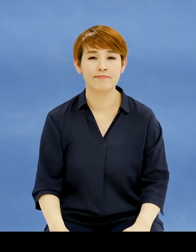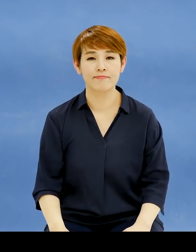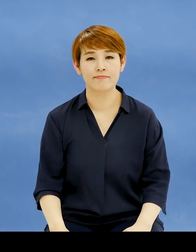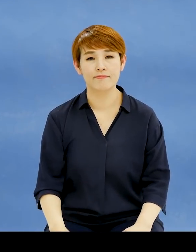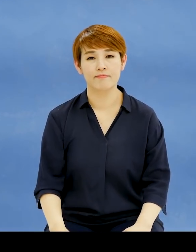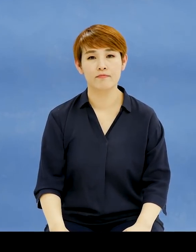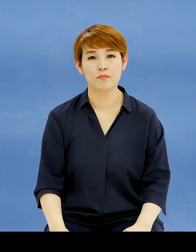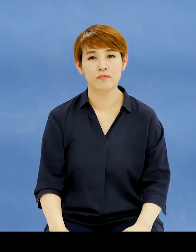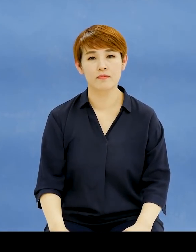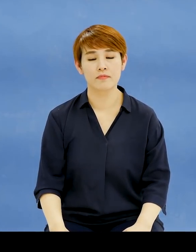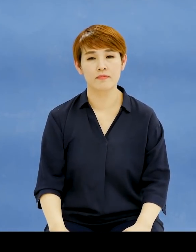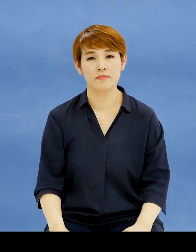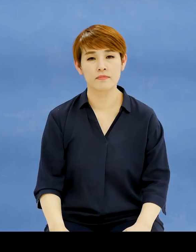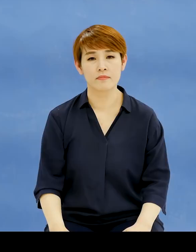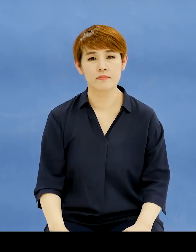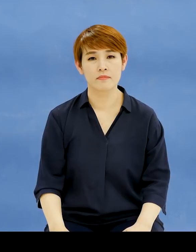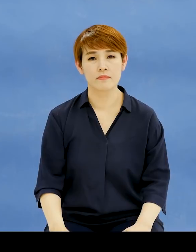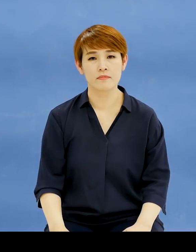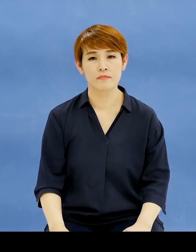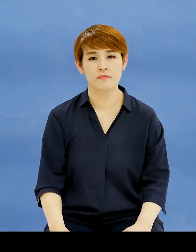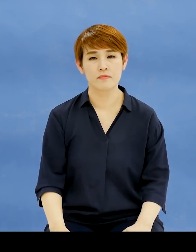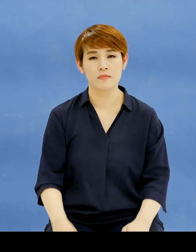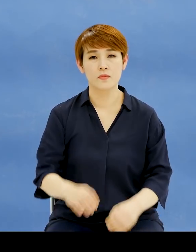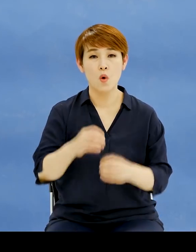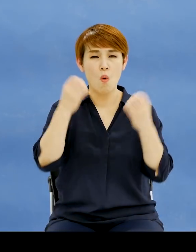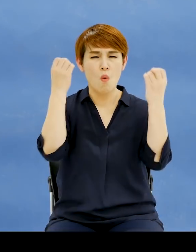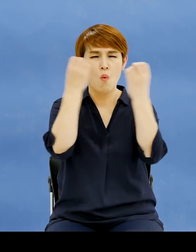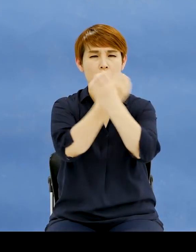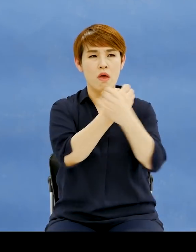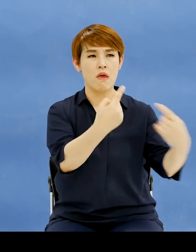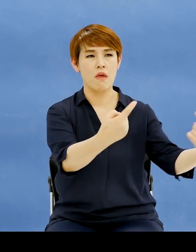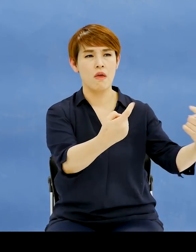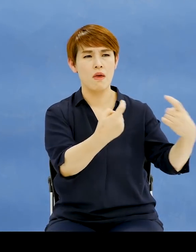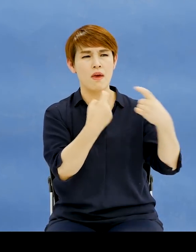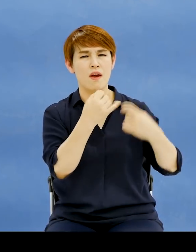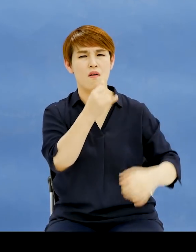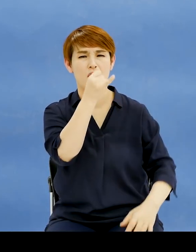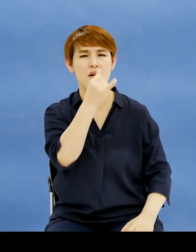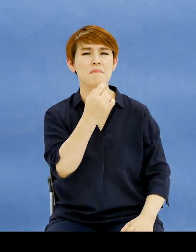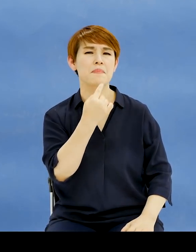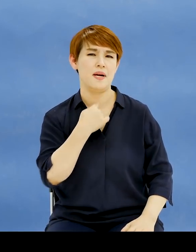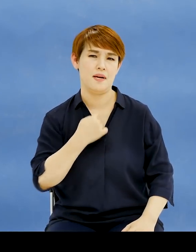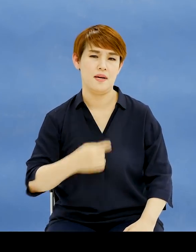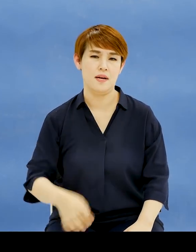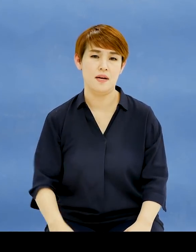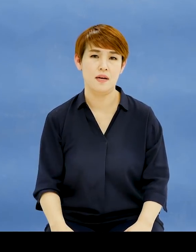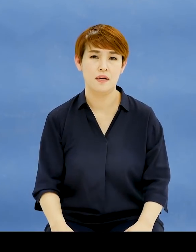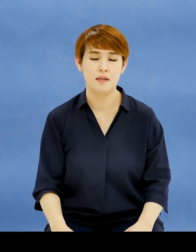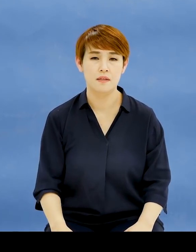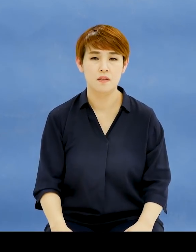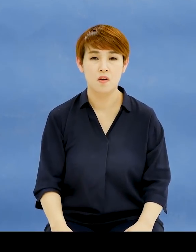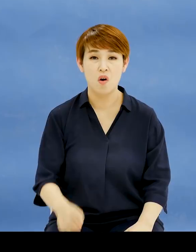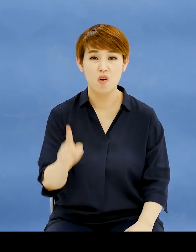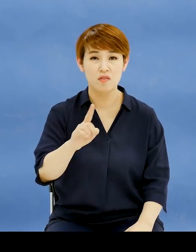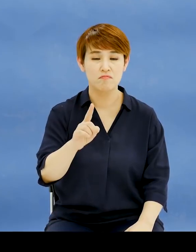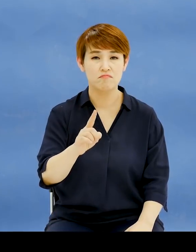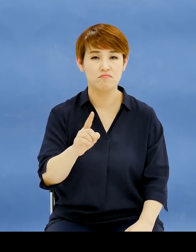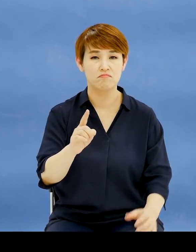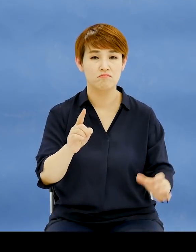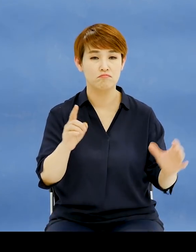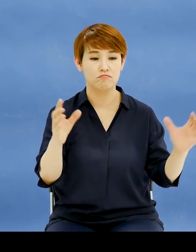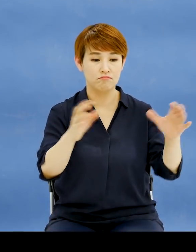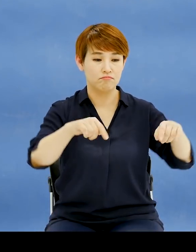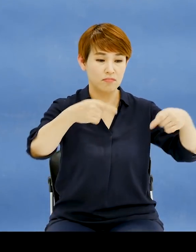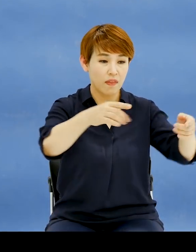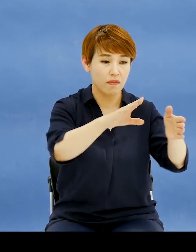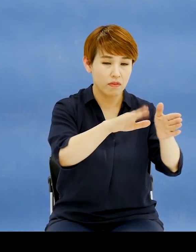다 그러시겠지만 근데 이제 저희가 굉장히 많이 오해받고 공격을 받았던 적이 있어요. 어떤